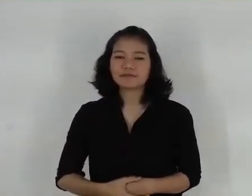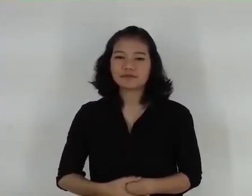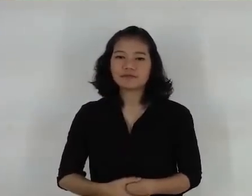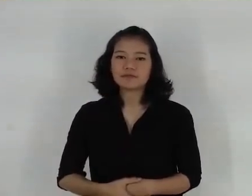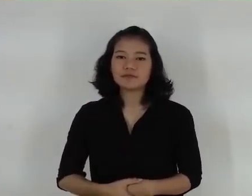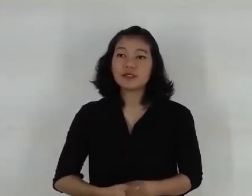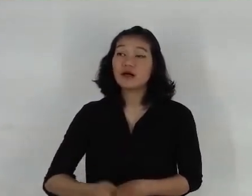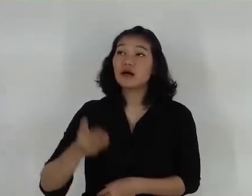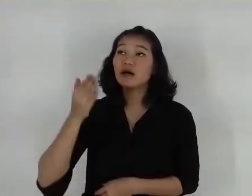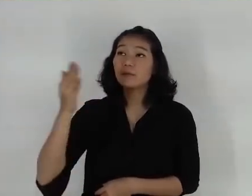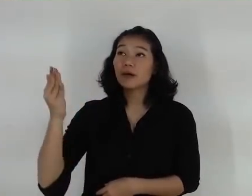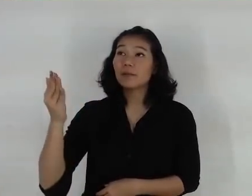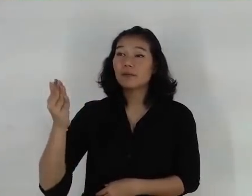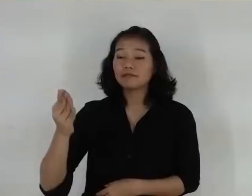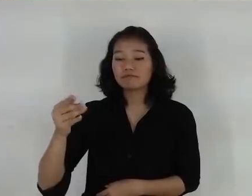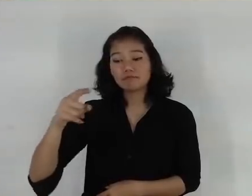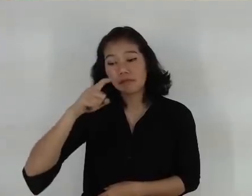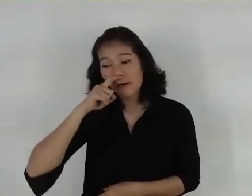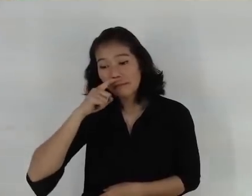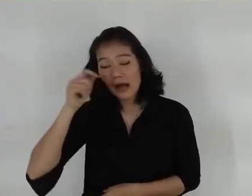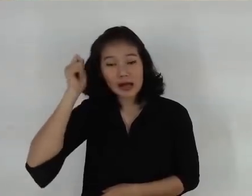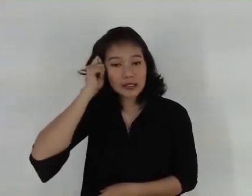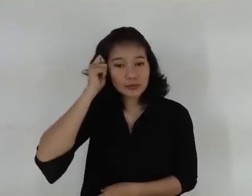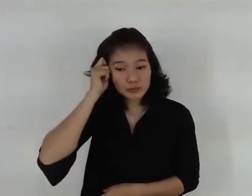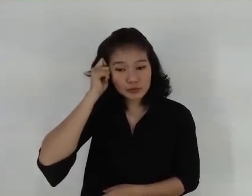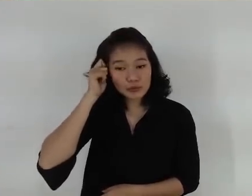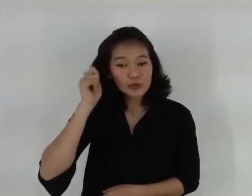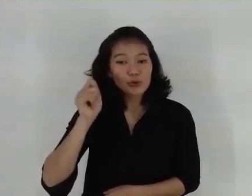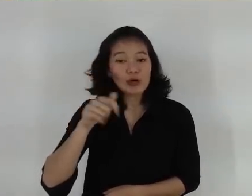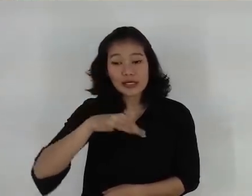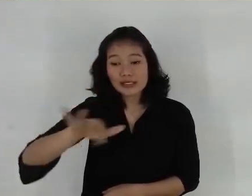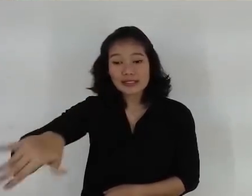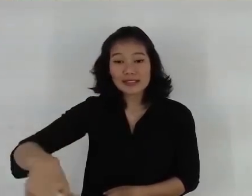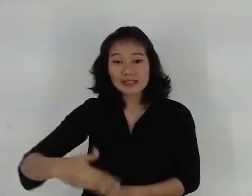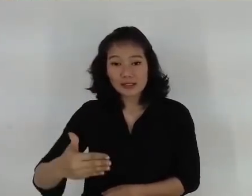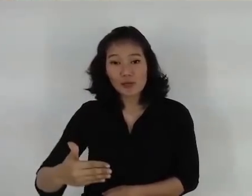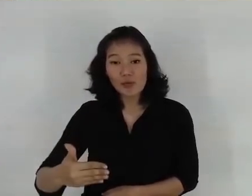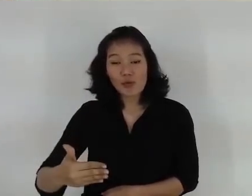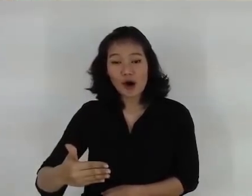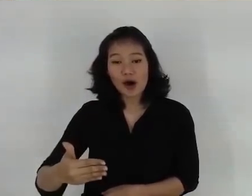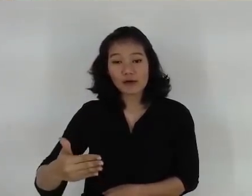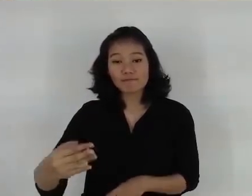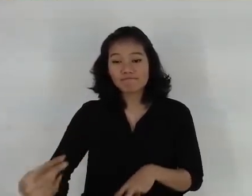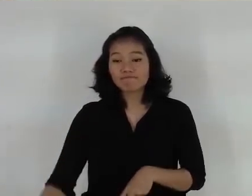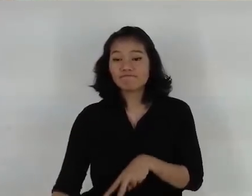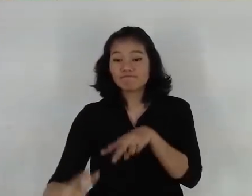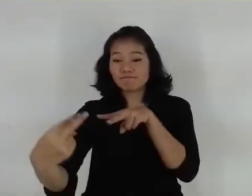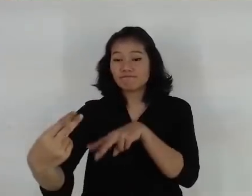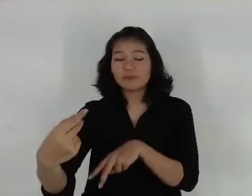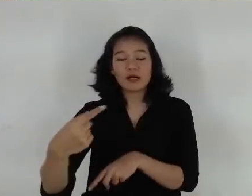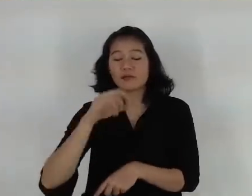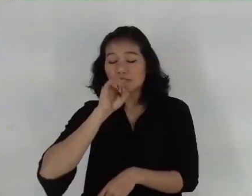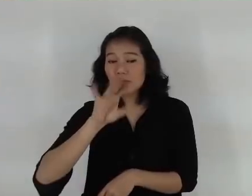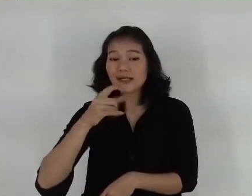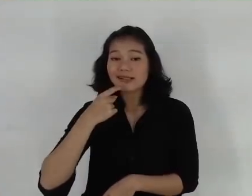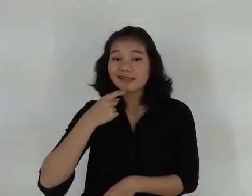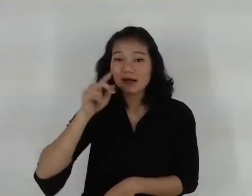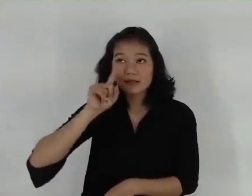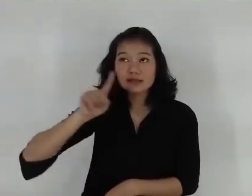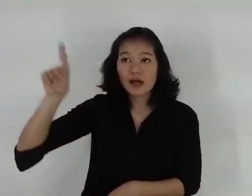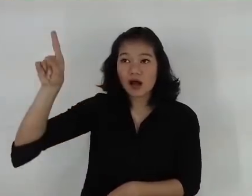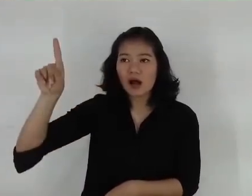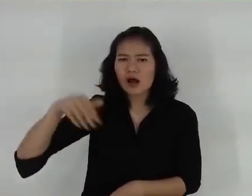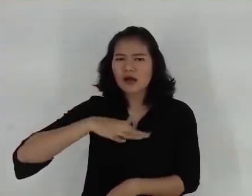Hai dan Bapak serta ibunya amat heran akan segala apa yang dikatakan tentang diam lalu